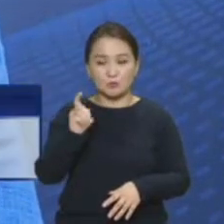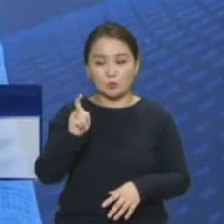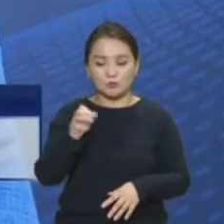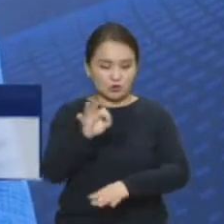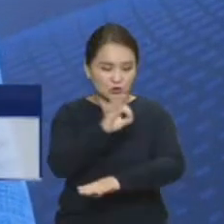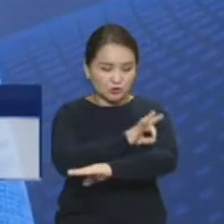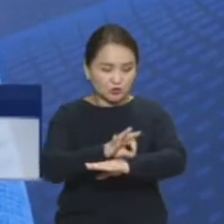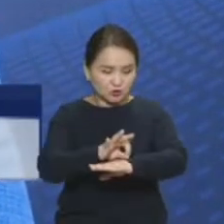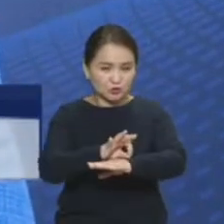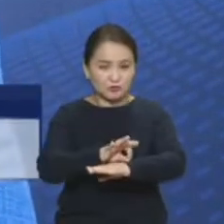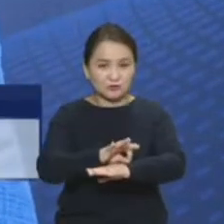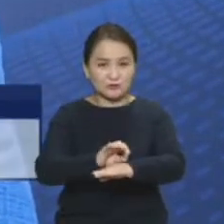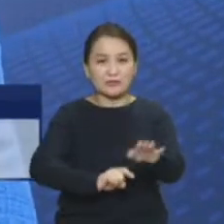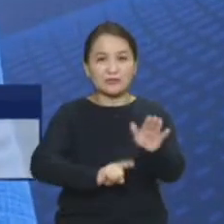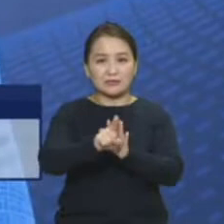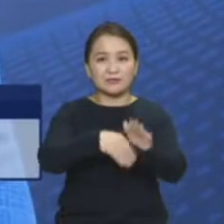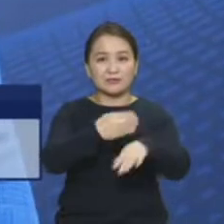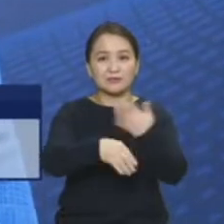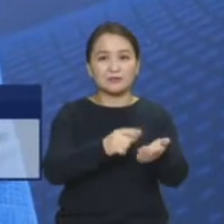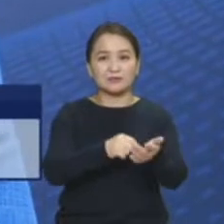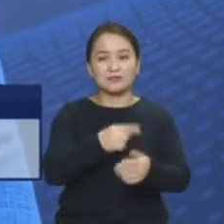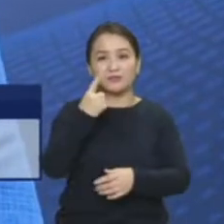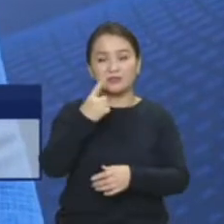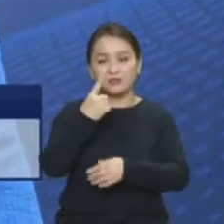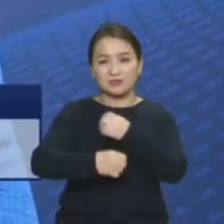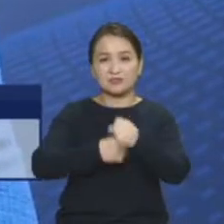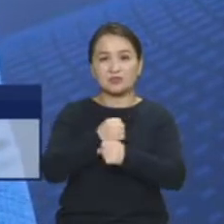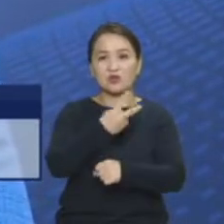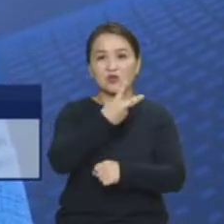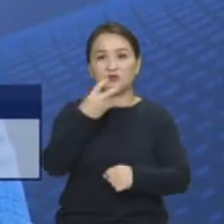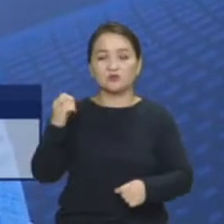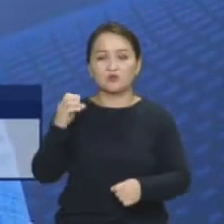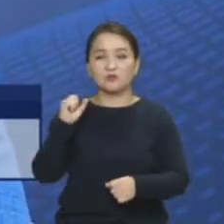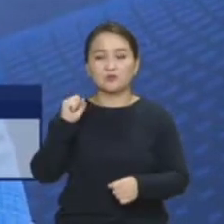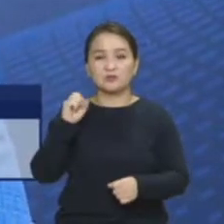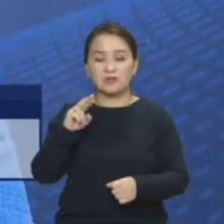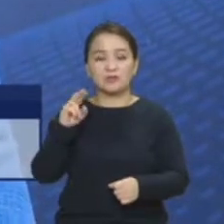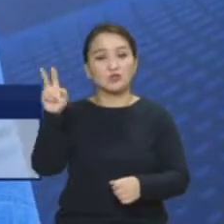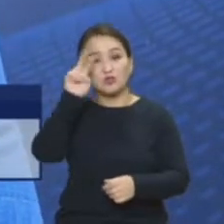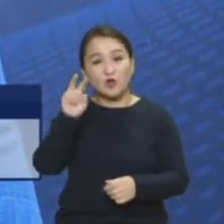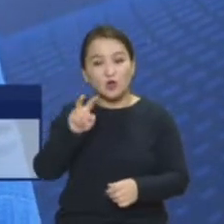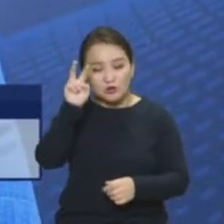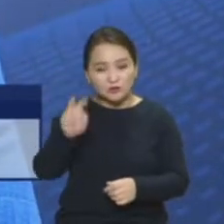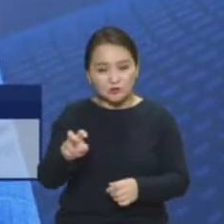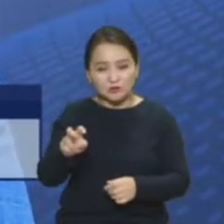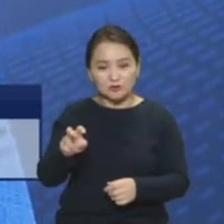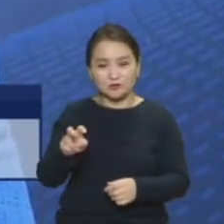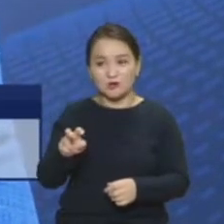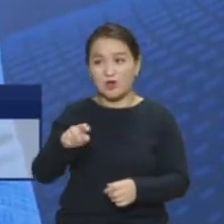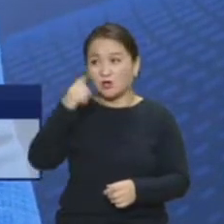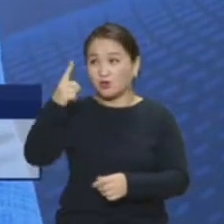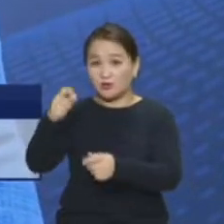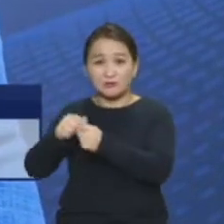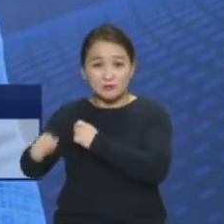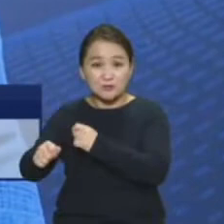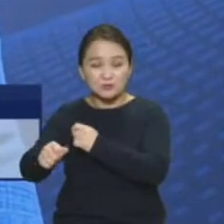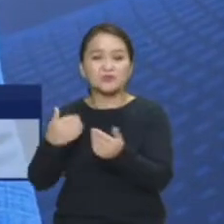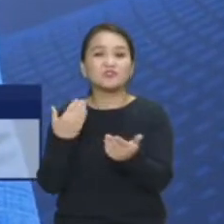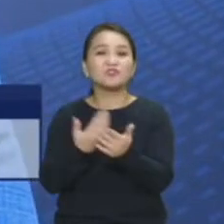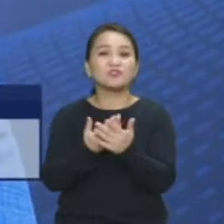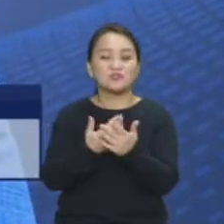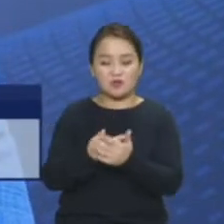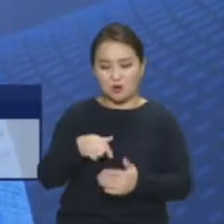байна. Эрчим хүч жилд нь 200-аас доллар эрчим хүчийн импортлог зарцуулдаг. За өнөөдөр чинь